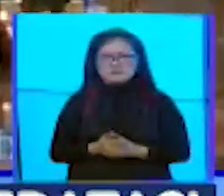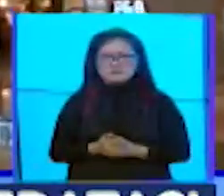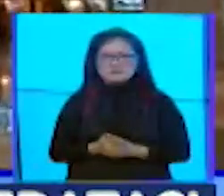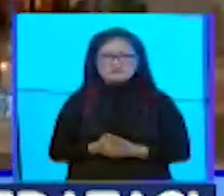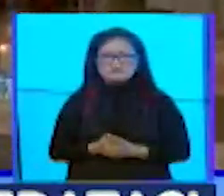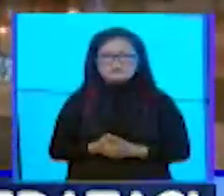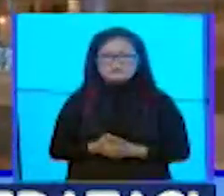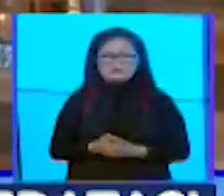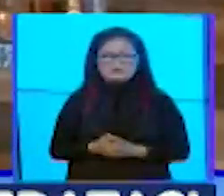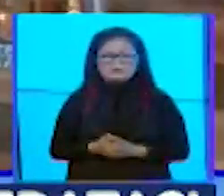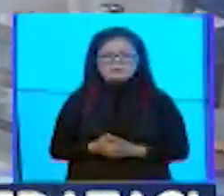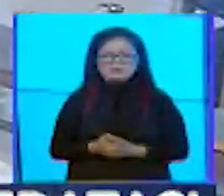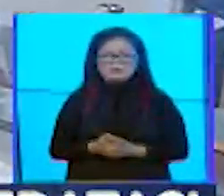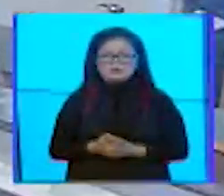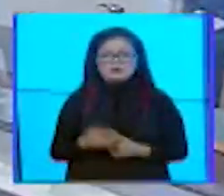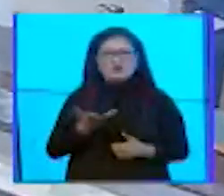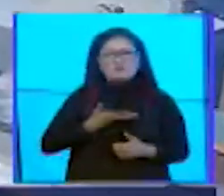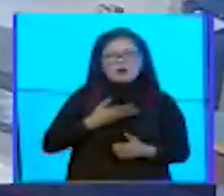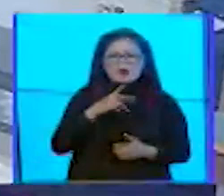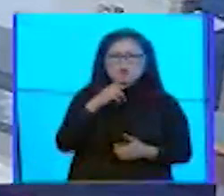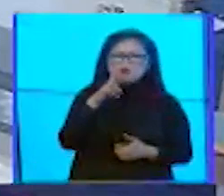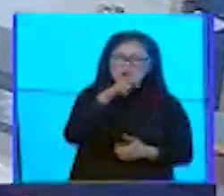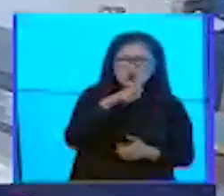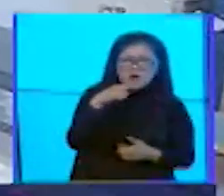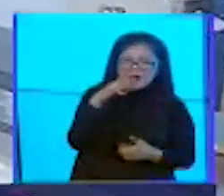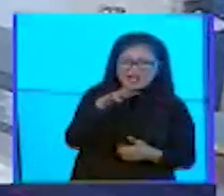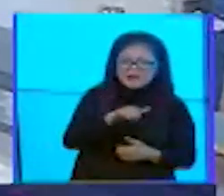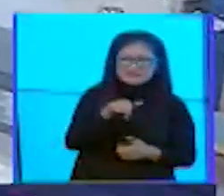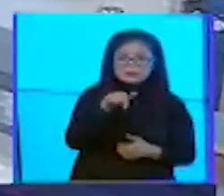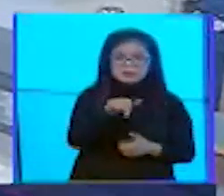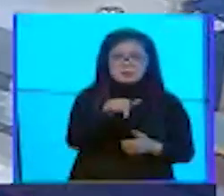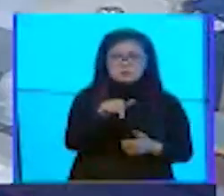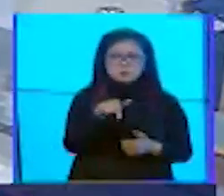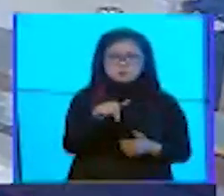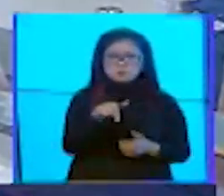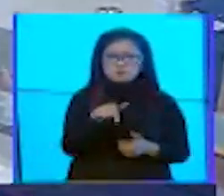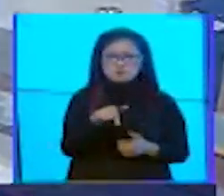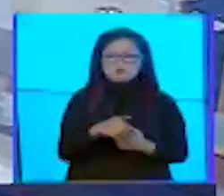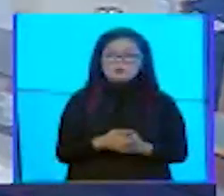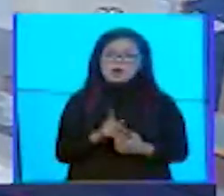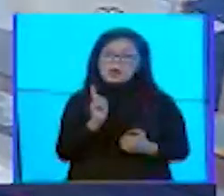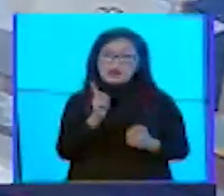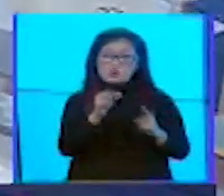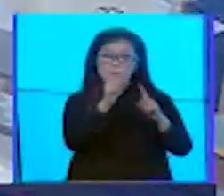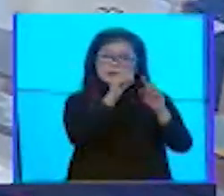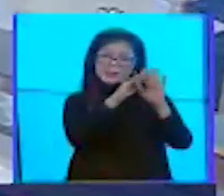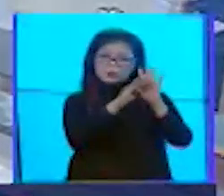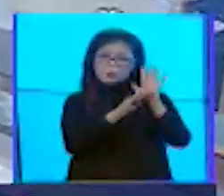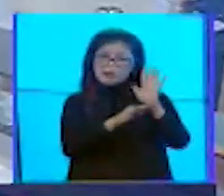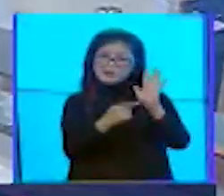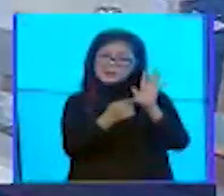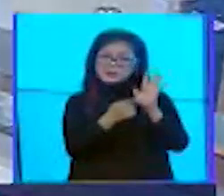Demikian. Ya, satu lagi Pak Alfonsus, ini tentu yang harus kita apresiasi adalah sesuatu aturan yang membuat pusat perbelanjaan